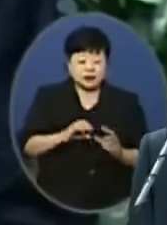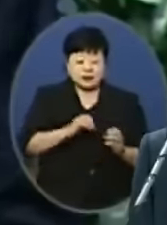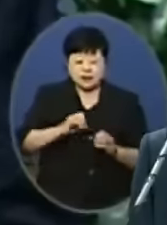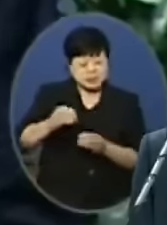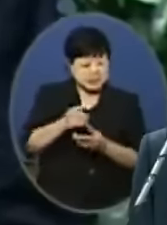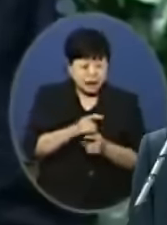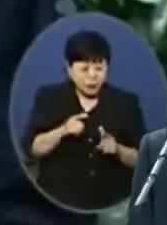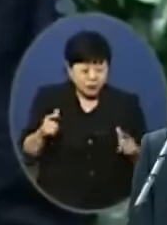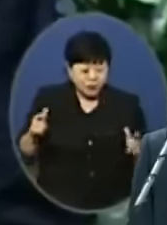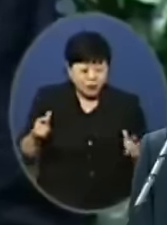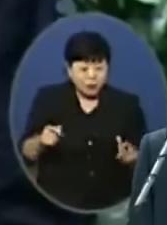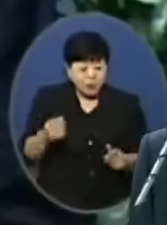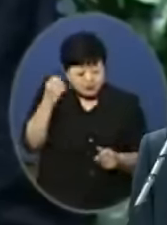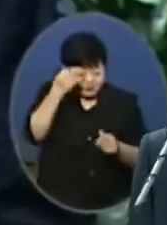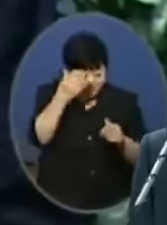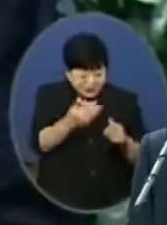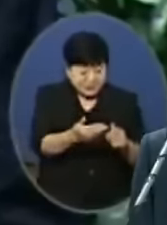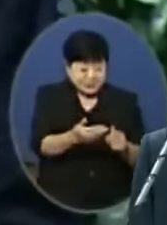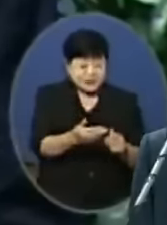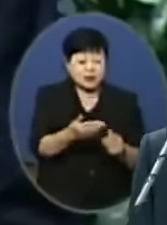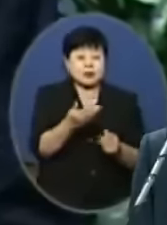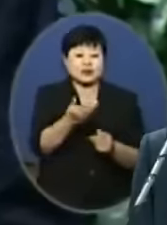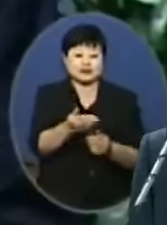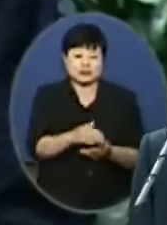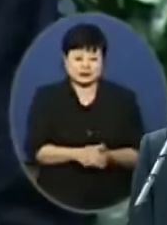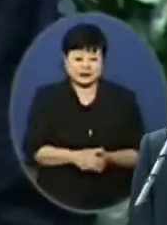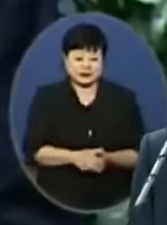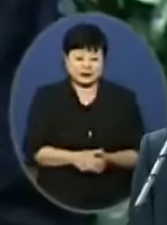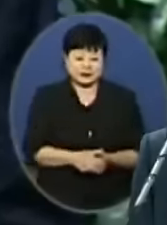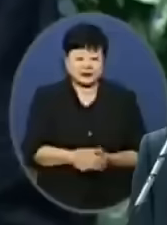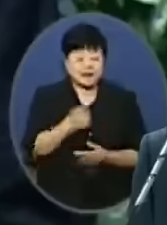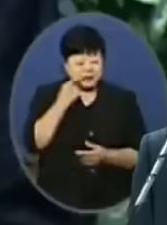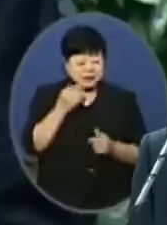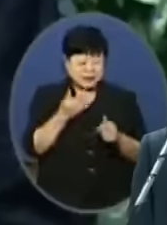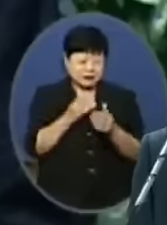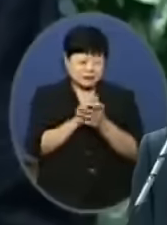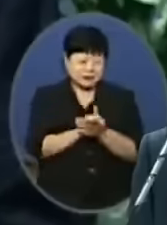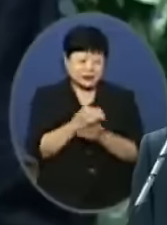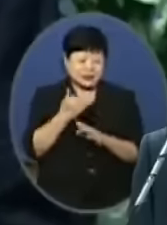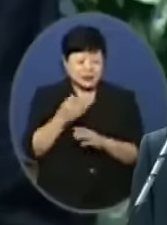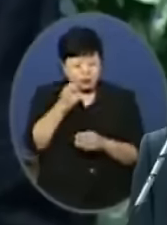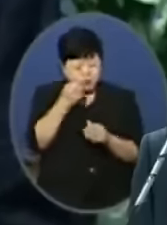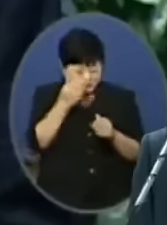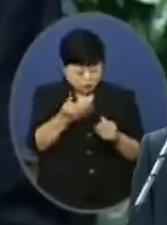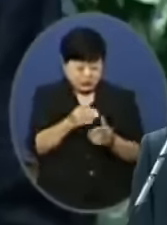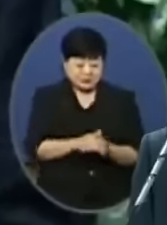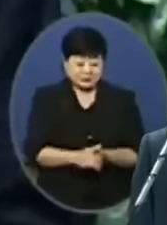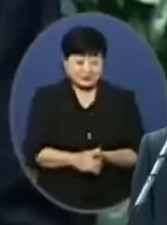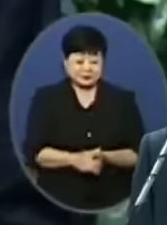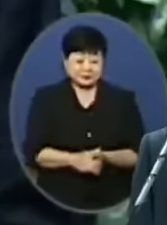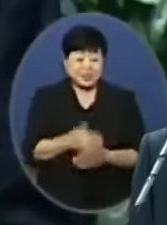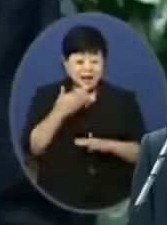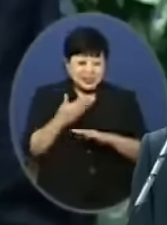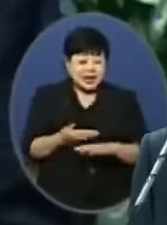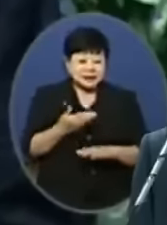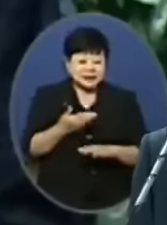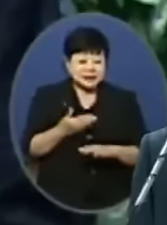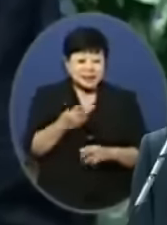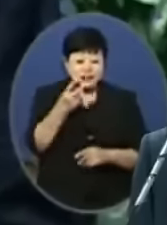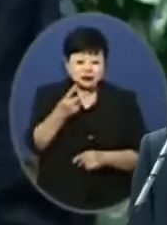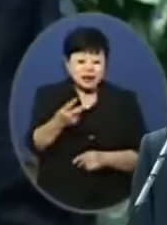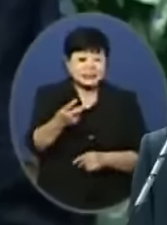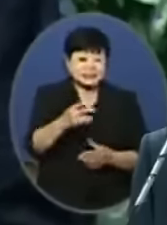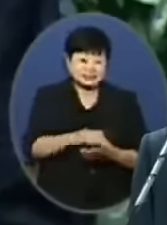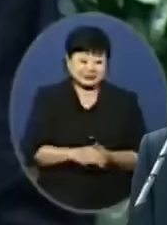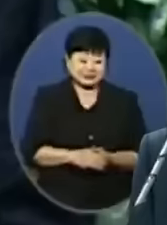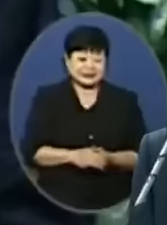않고 보혜사 성령을 보내주신 것입니다. 내가 또 아버지께 구하겠으니 그가 다른 보혜사를 주겠다. 다르다는 말이 두 가지가